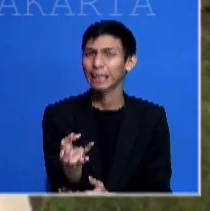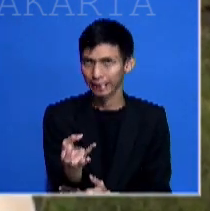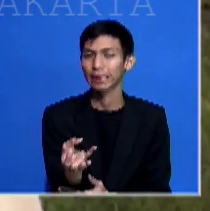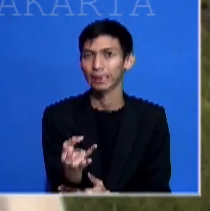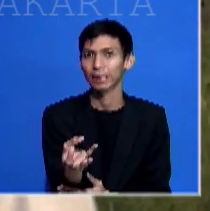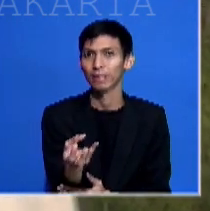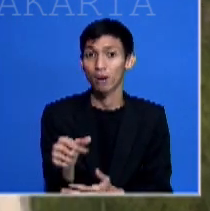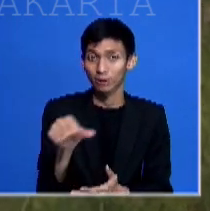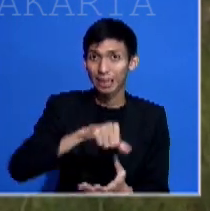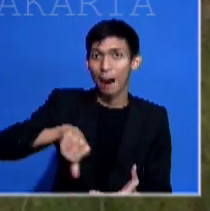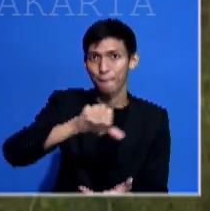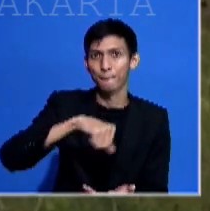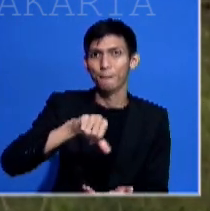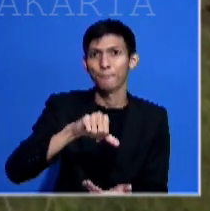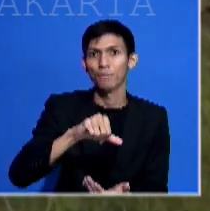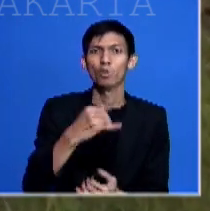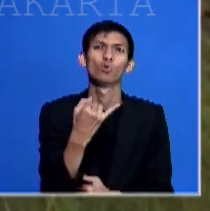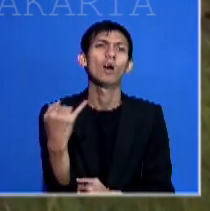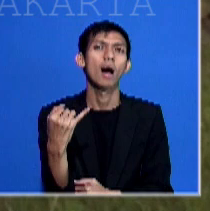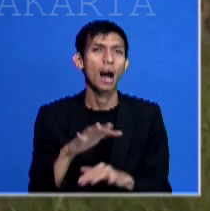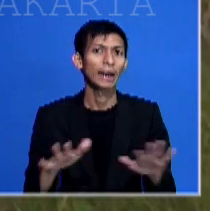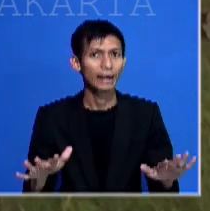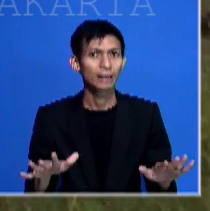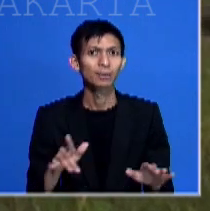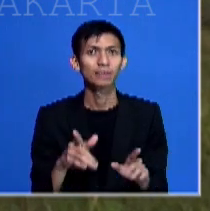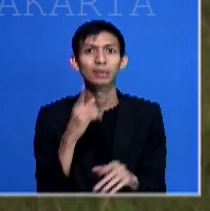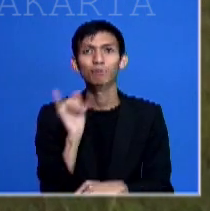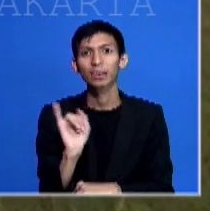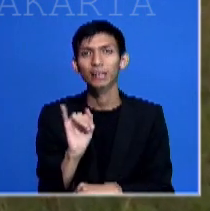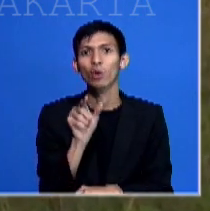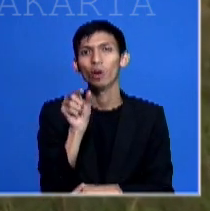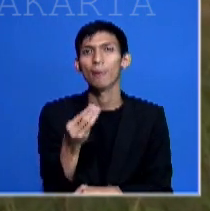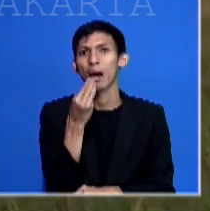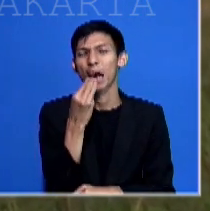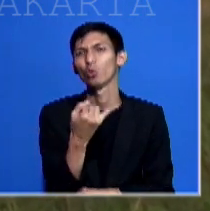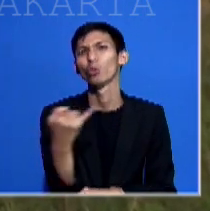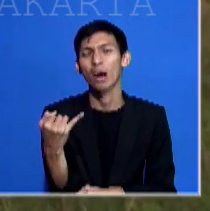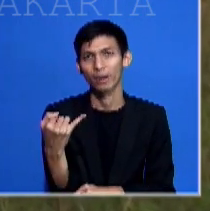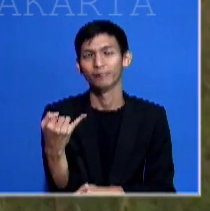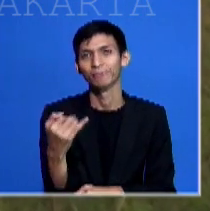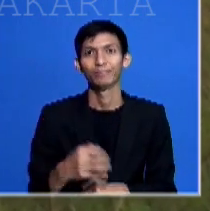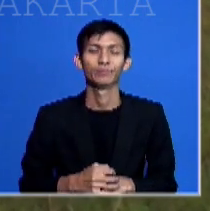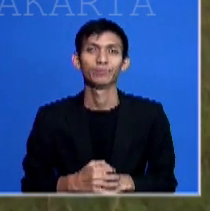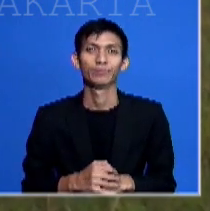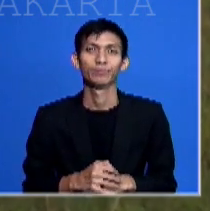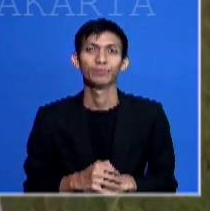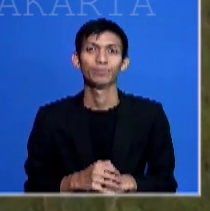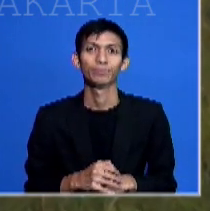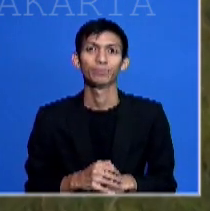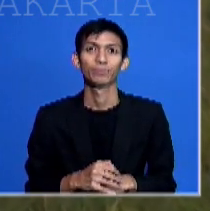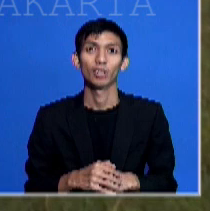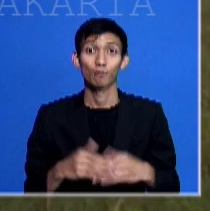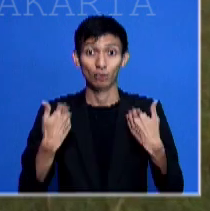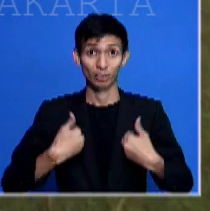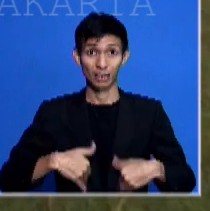dikurang. Jadi iki jane cara wong mangan iki kurang mangan to. Iya iki sing kasi awak ya men